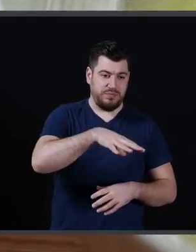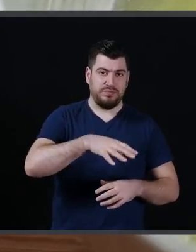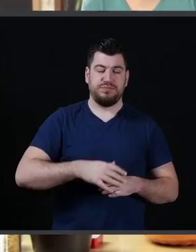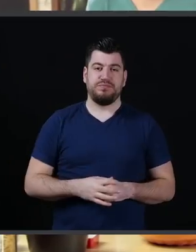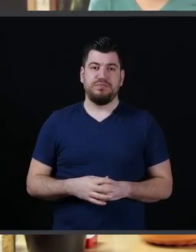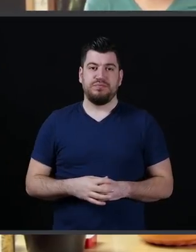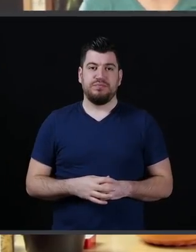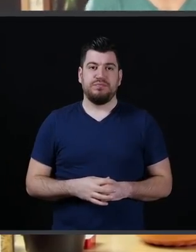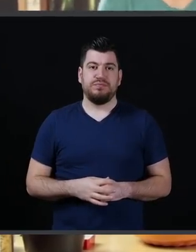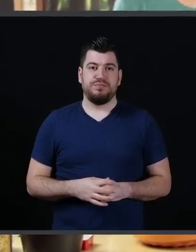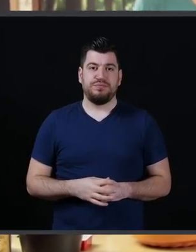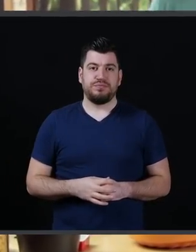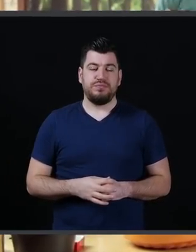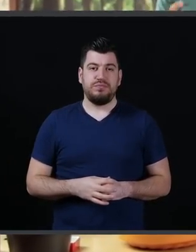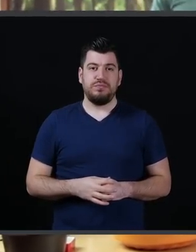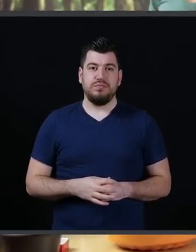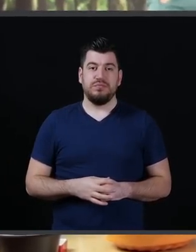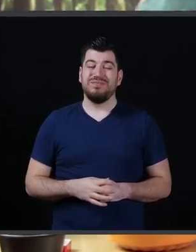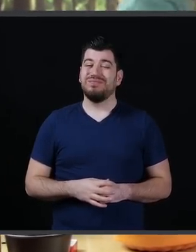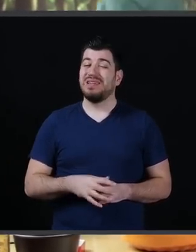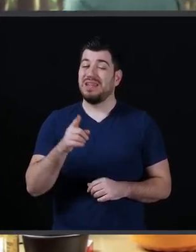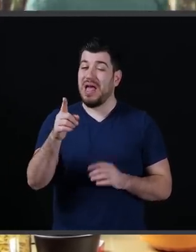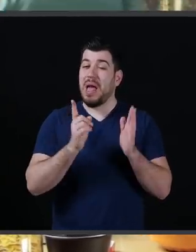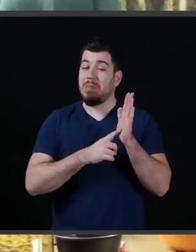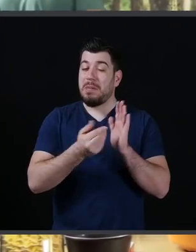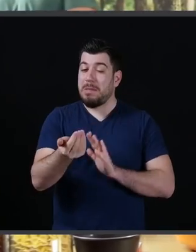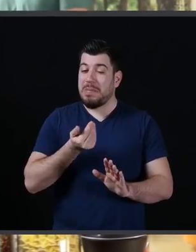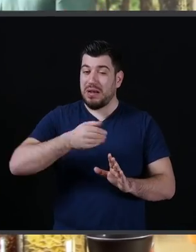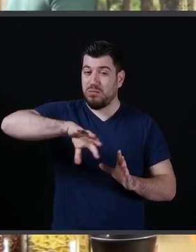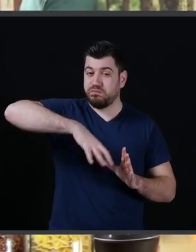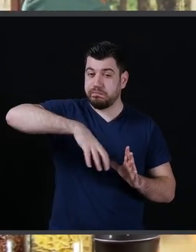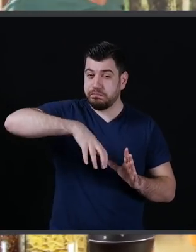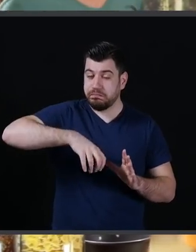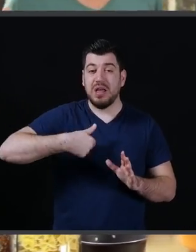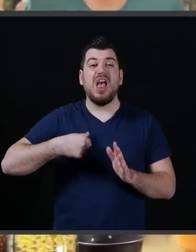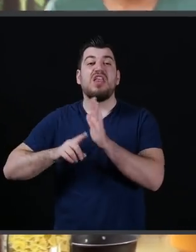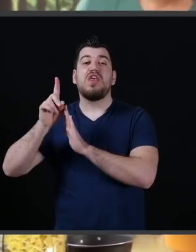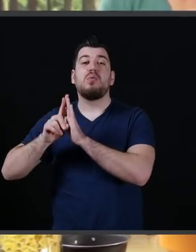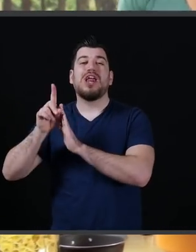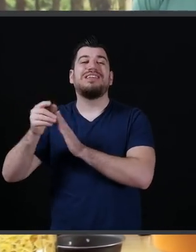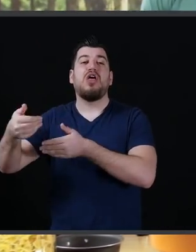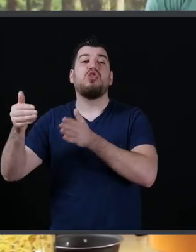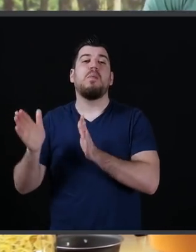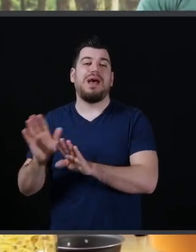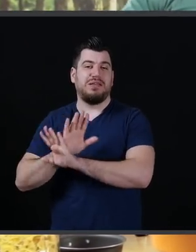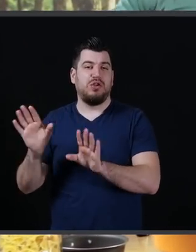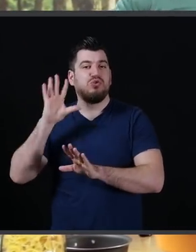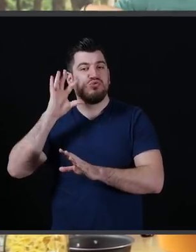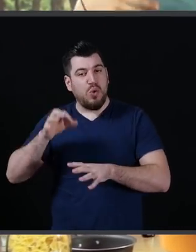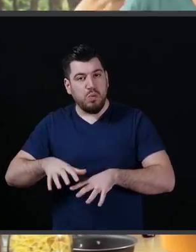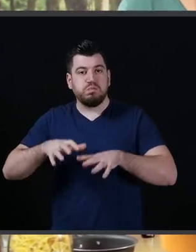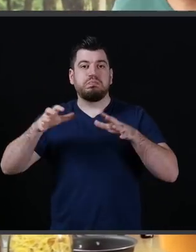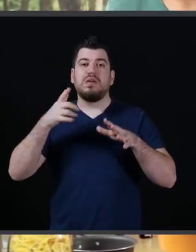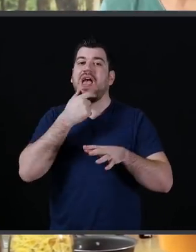Καλό θα ήταν Τα ασπράδια πριν τα χτυπήσουμε Αν είναι σε θερμοκρασία δωματίου Φουσκούν περισσότερο Αλλά και παγωμένα φουσκούν το ίδιο καλά Εσπέτως που θέλετε να